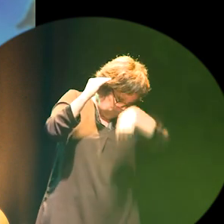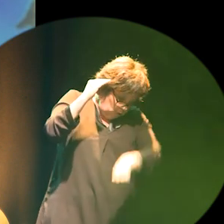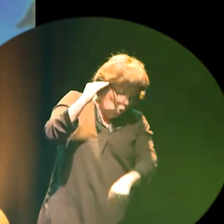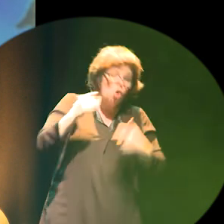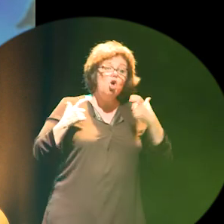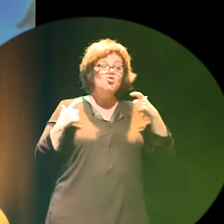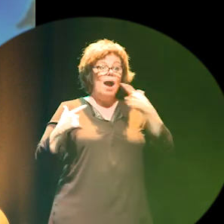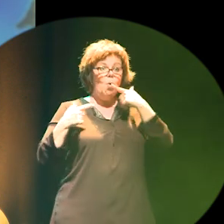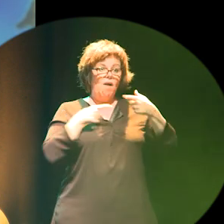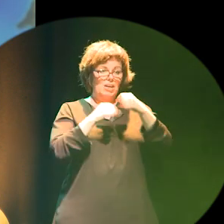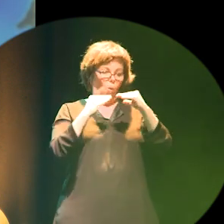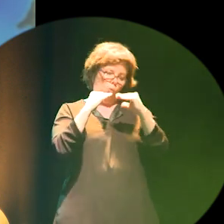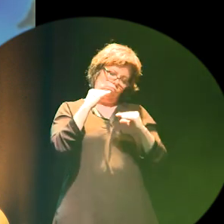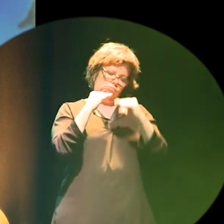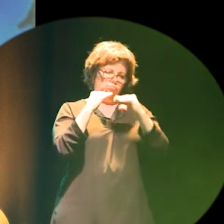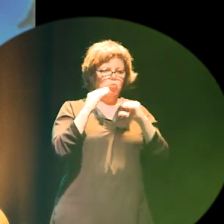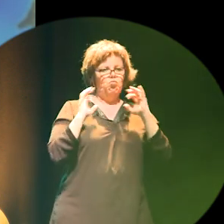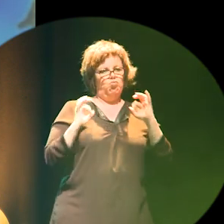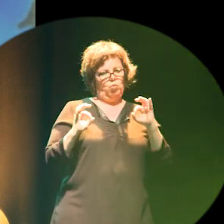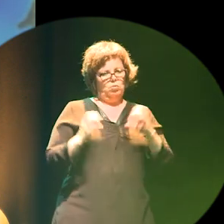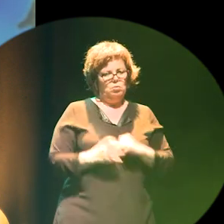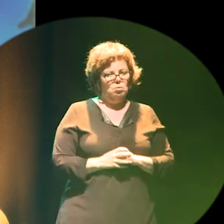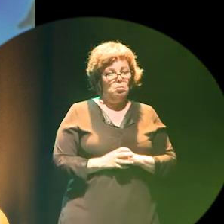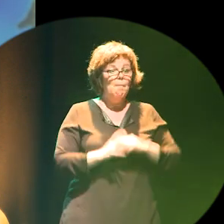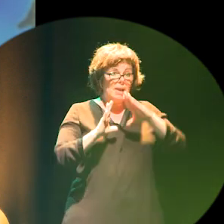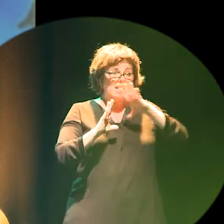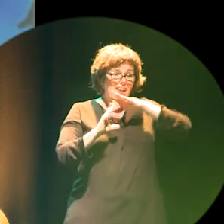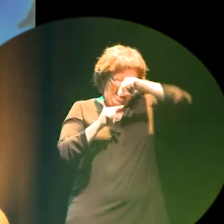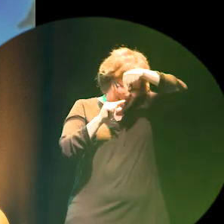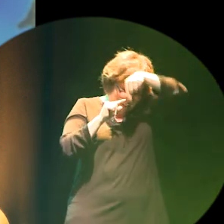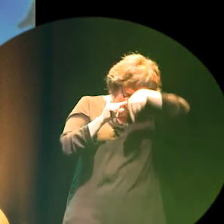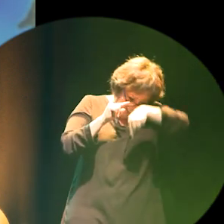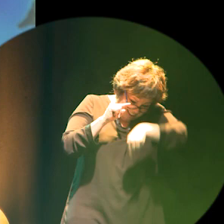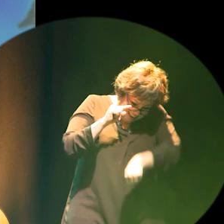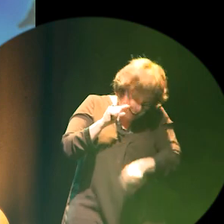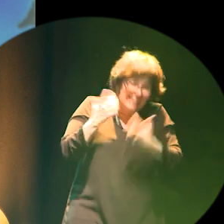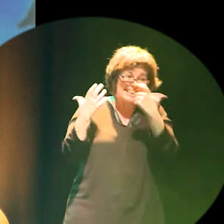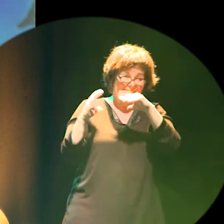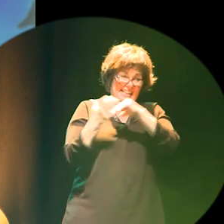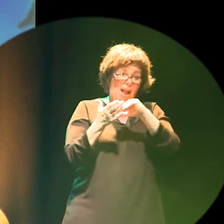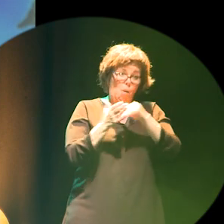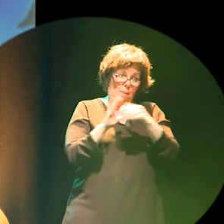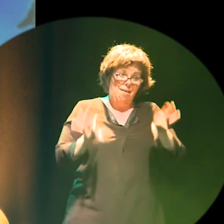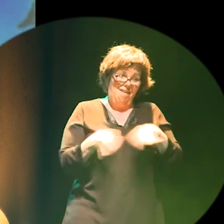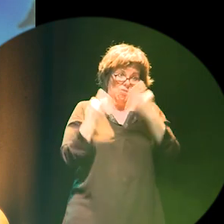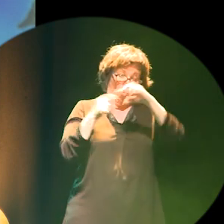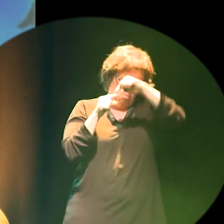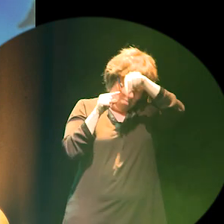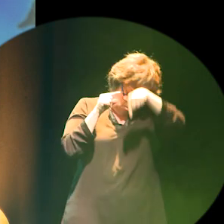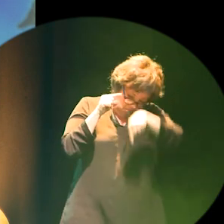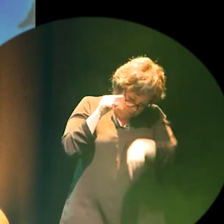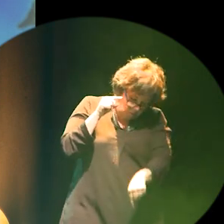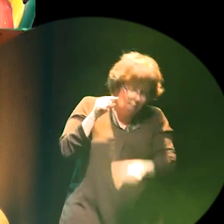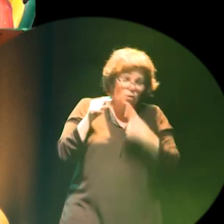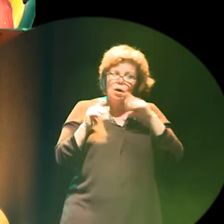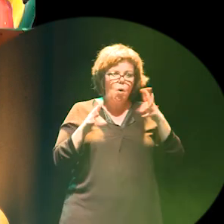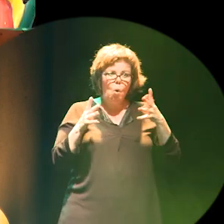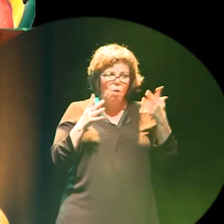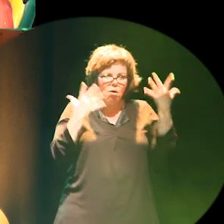mètres. Encore qu'on a vu quelques cellules à 700 mètres de profondeur encore vivantes. Bon, elles remontent à un moment donné, hein, elles ont besoin de lumière.